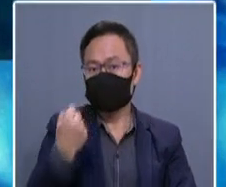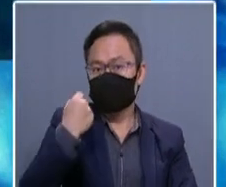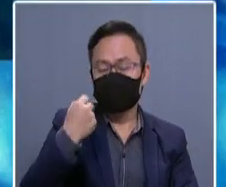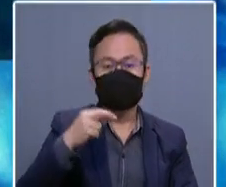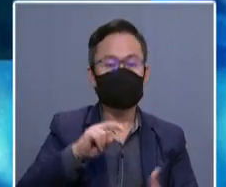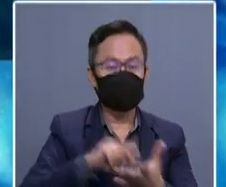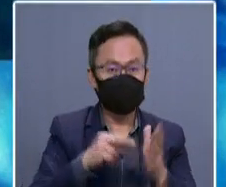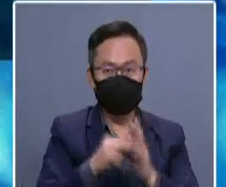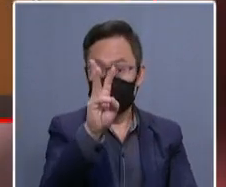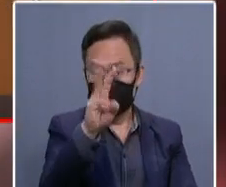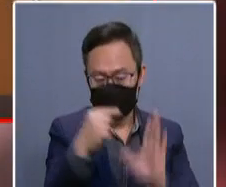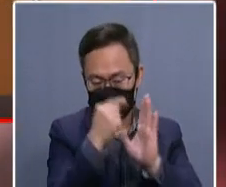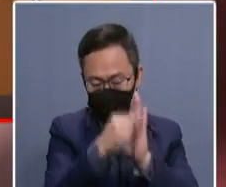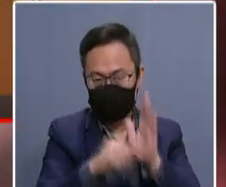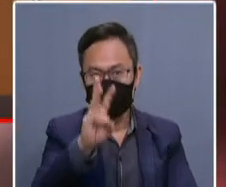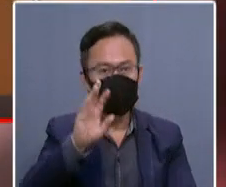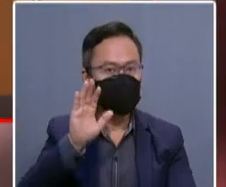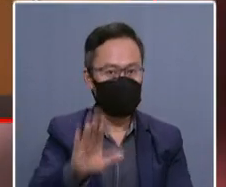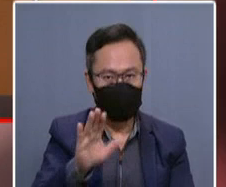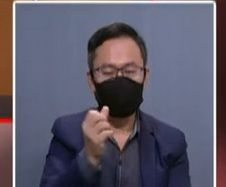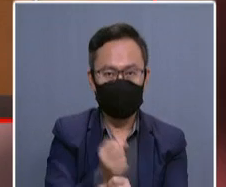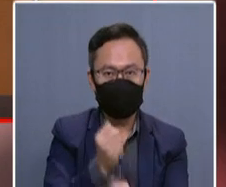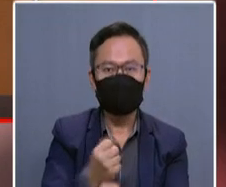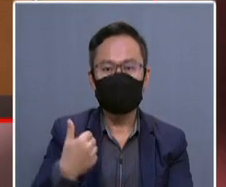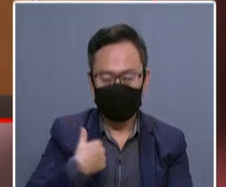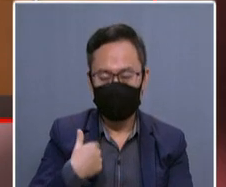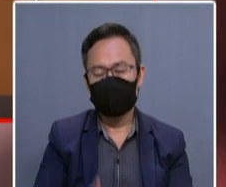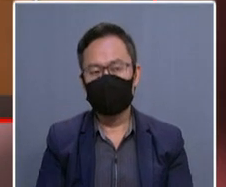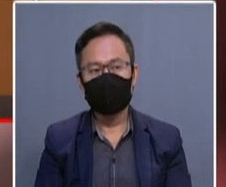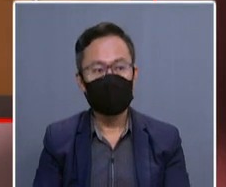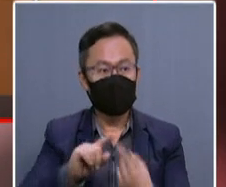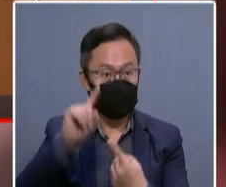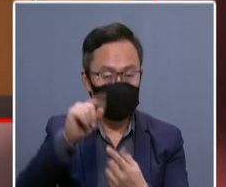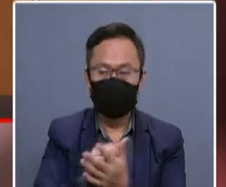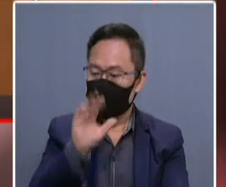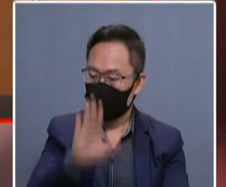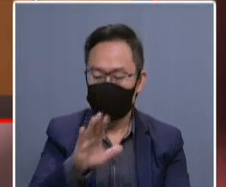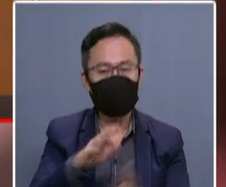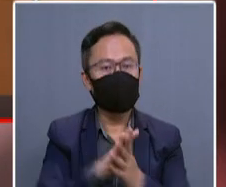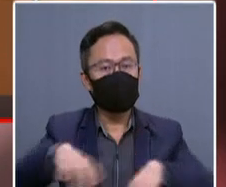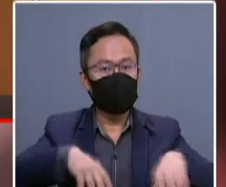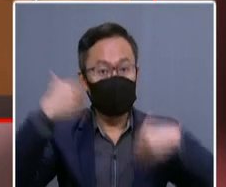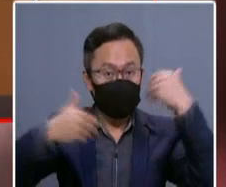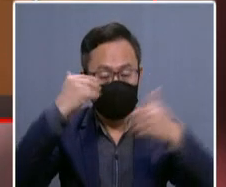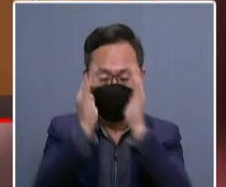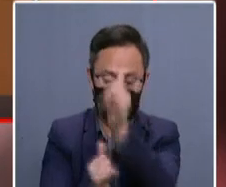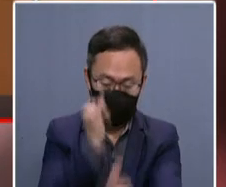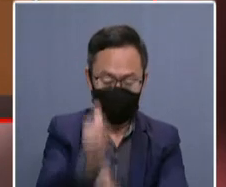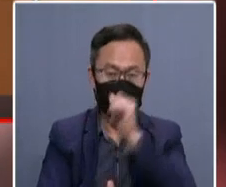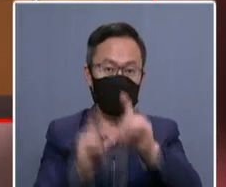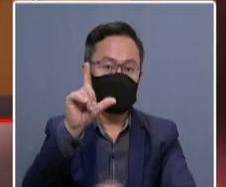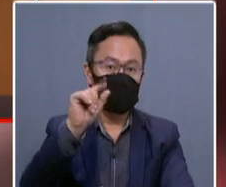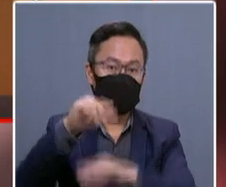ใน6จังหวัดที่ออกมาไล่กันไปดูนะฮะสรุปแบบนี้ก็คือคำสั่งห้ามจัดกิจกรรมที่มีการรวมตัวมากกว่า